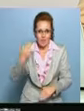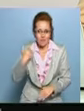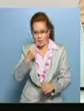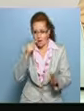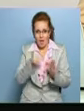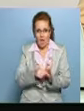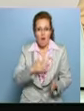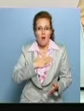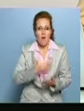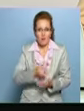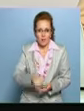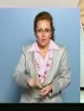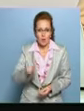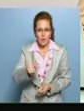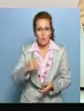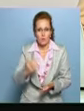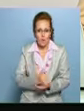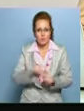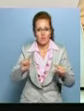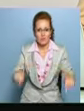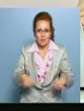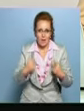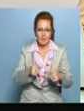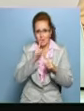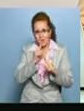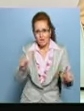волонтёры это им удалось восстановить заповедные